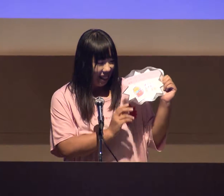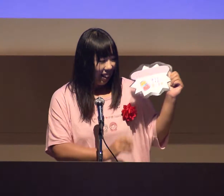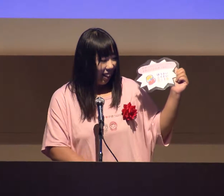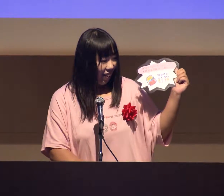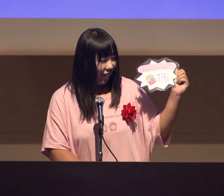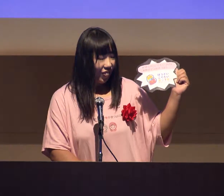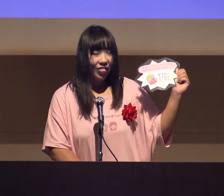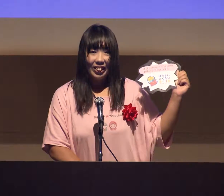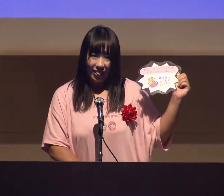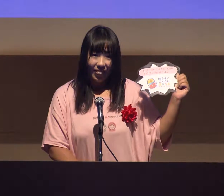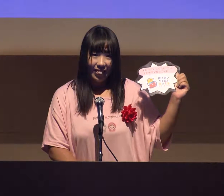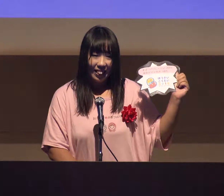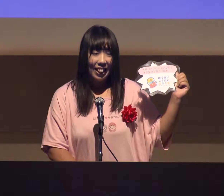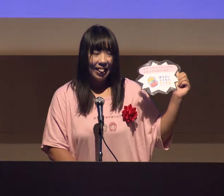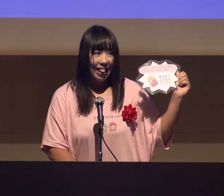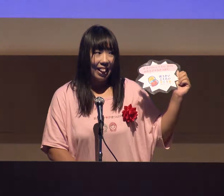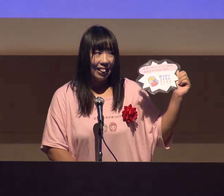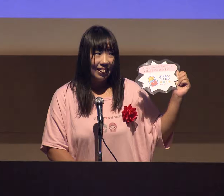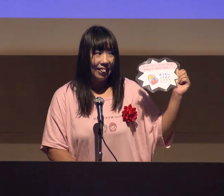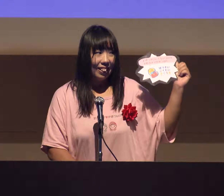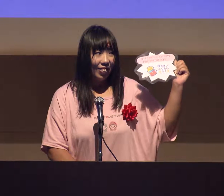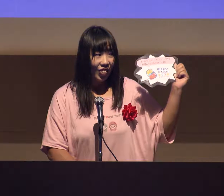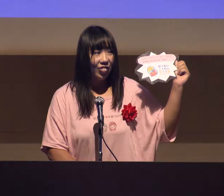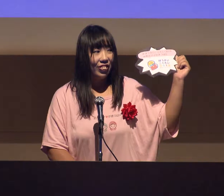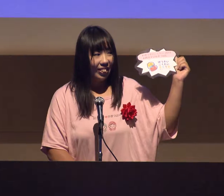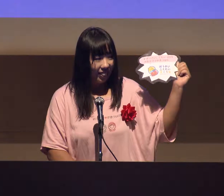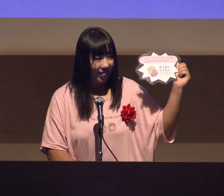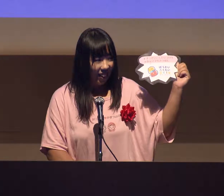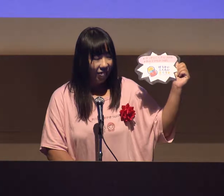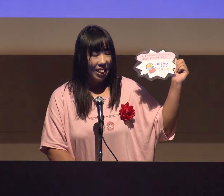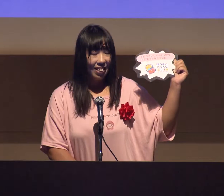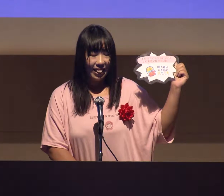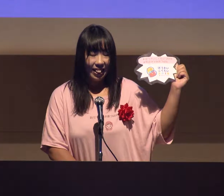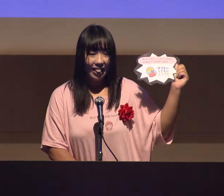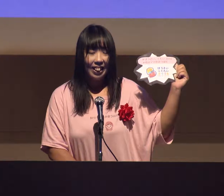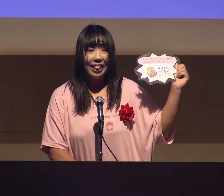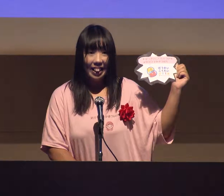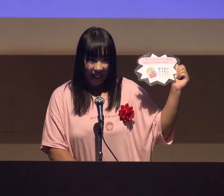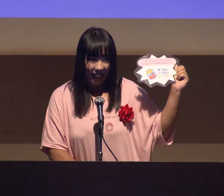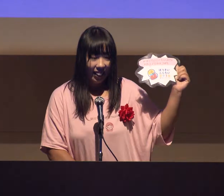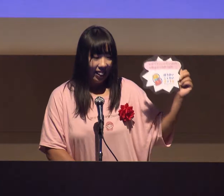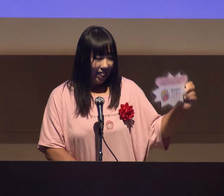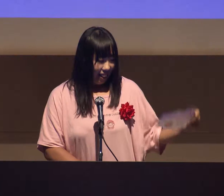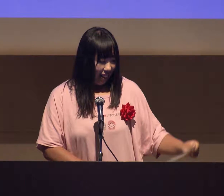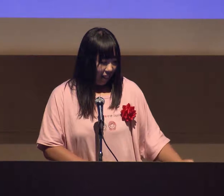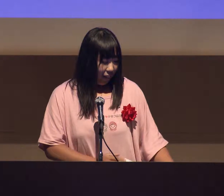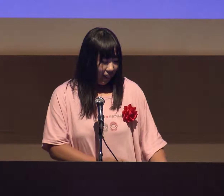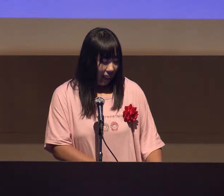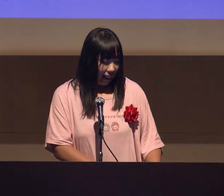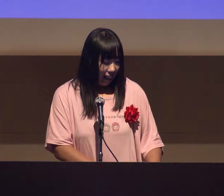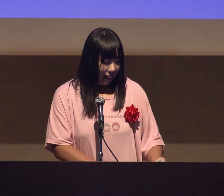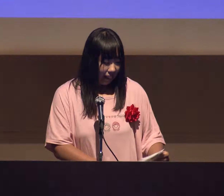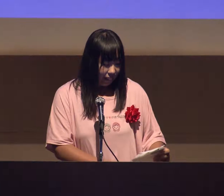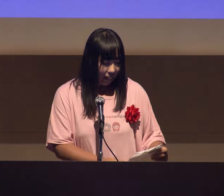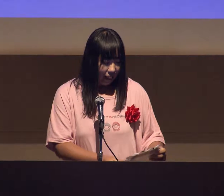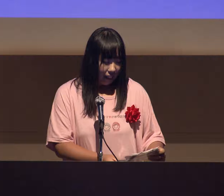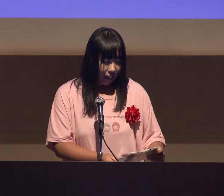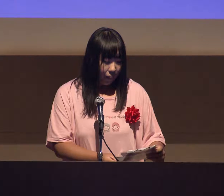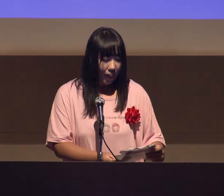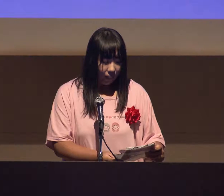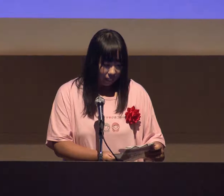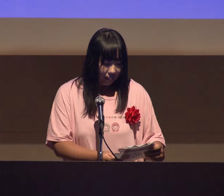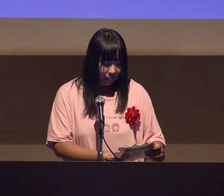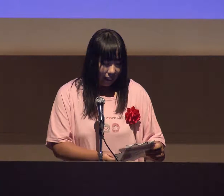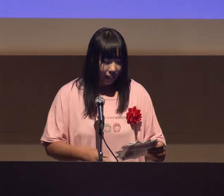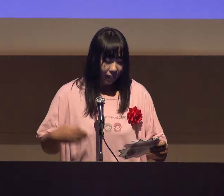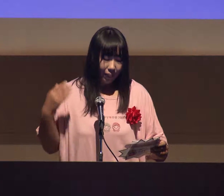して、フォトブースを使って、フォトブースで PR させていただいたり、防災啓発の、